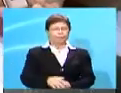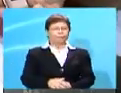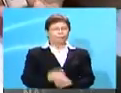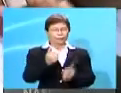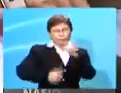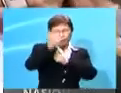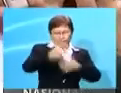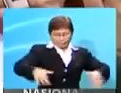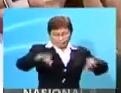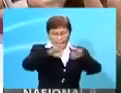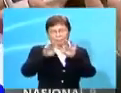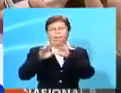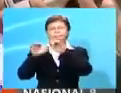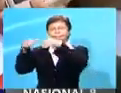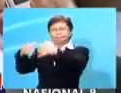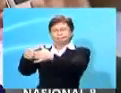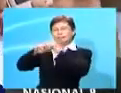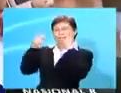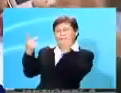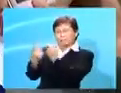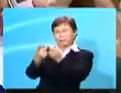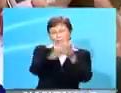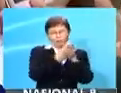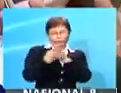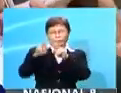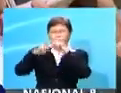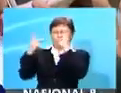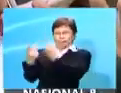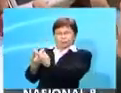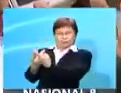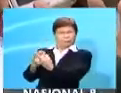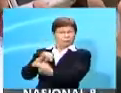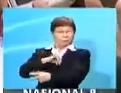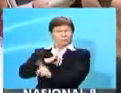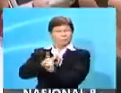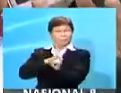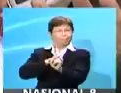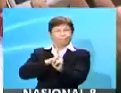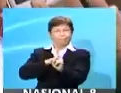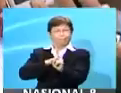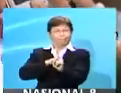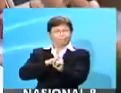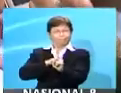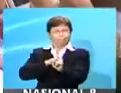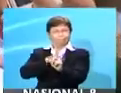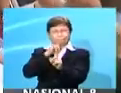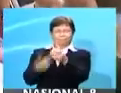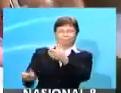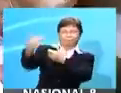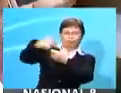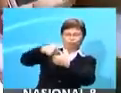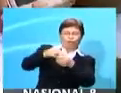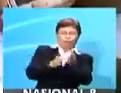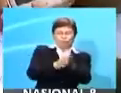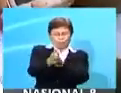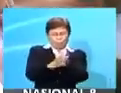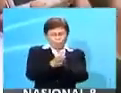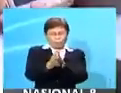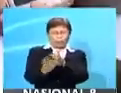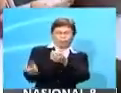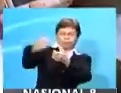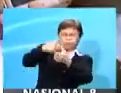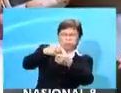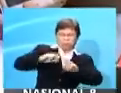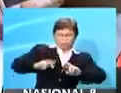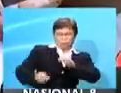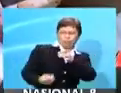pentingkan ialahti perpaduan Parti Saya tidak haruslibat us-usah yangh menimbulkan